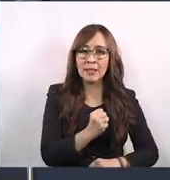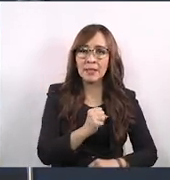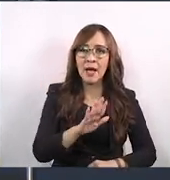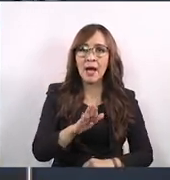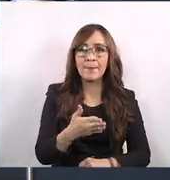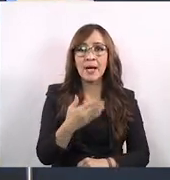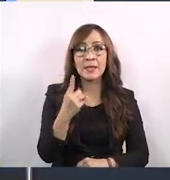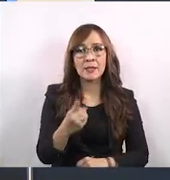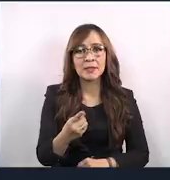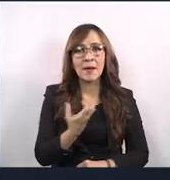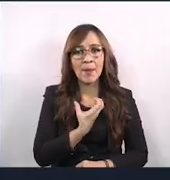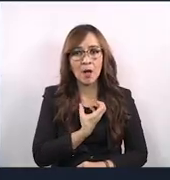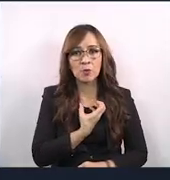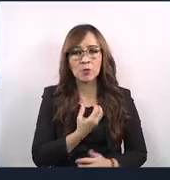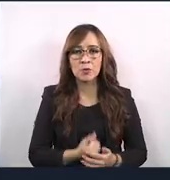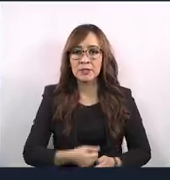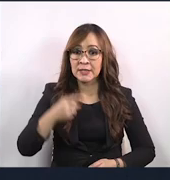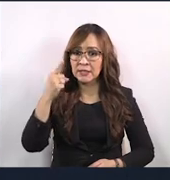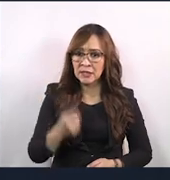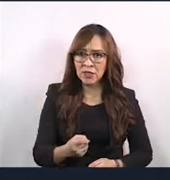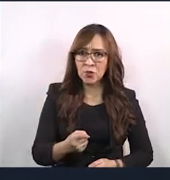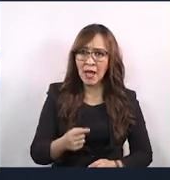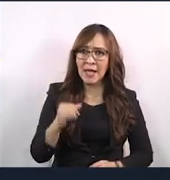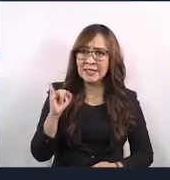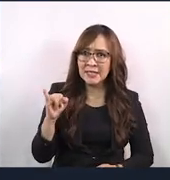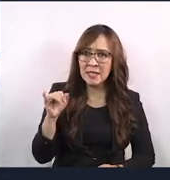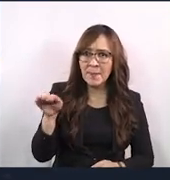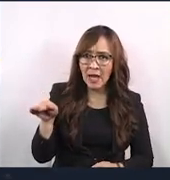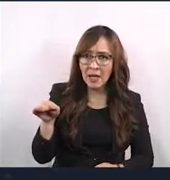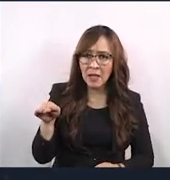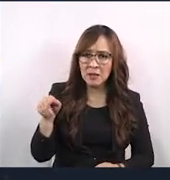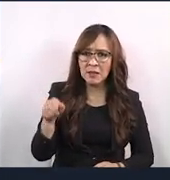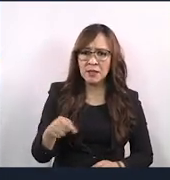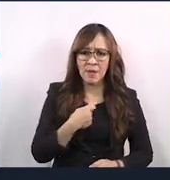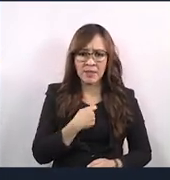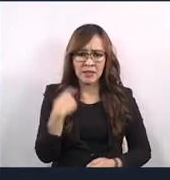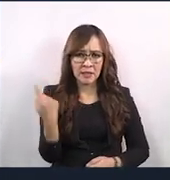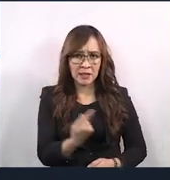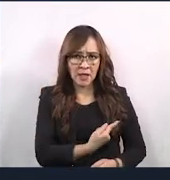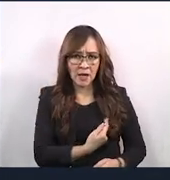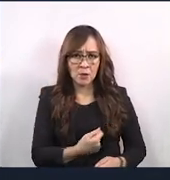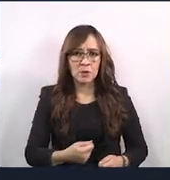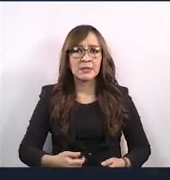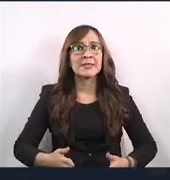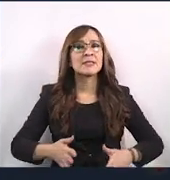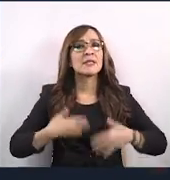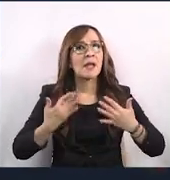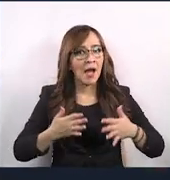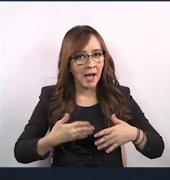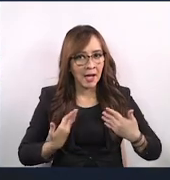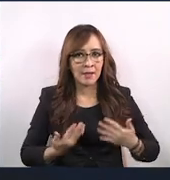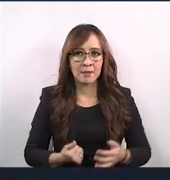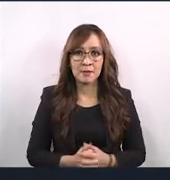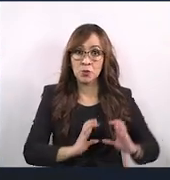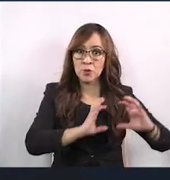mau wuih lain supaya dia bikin kita puas cara daging Hai tapi hancur dalam rencana